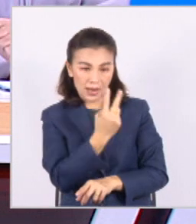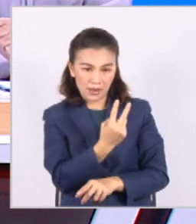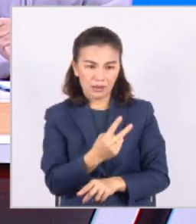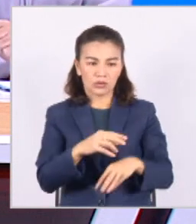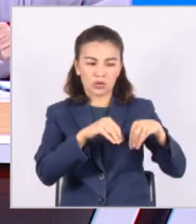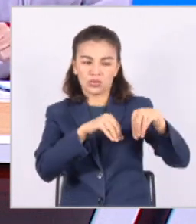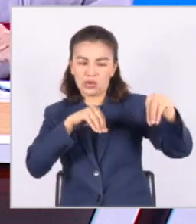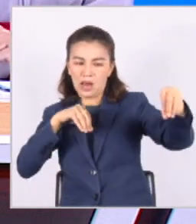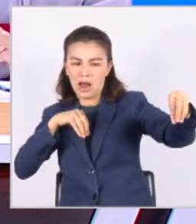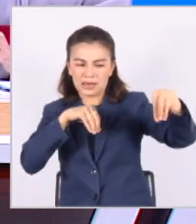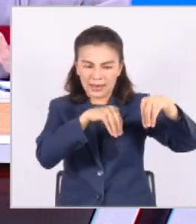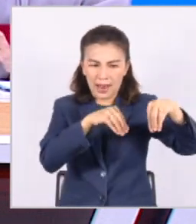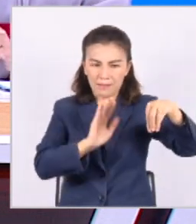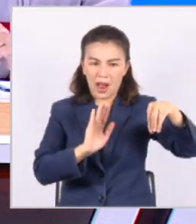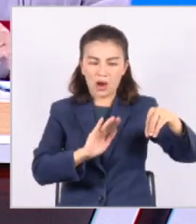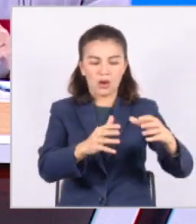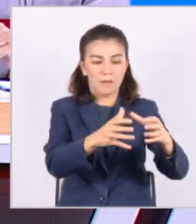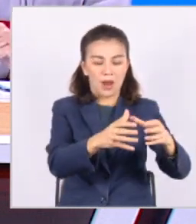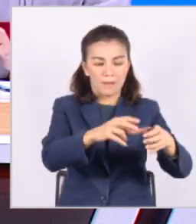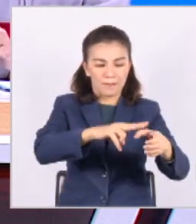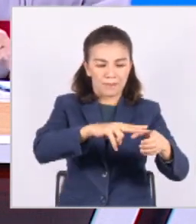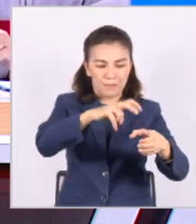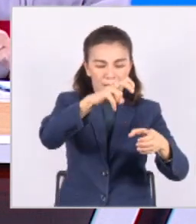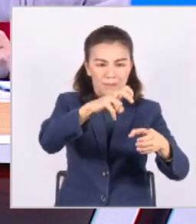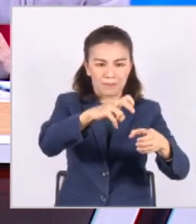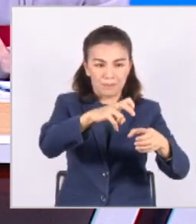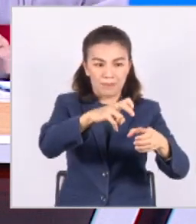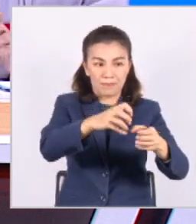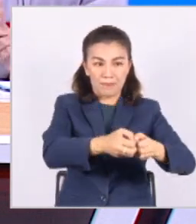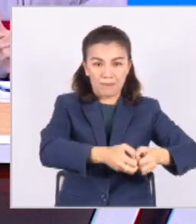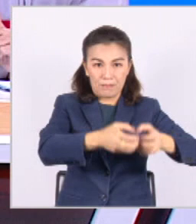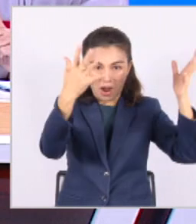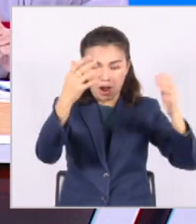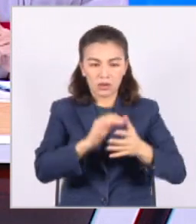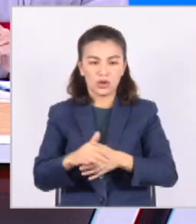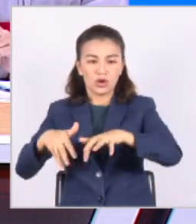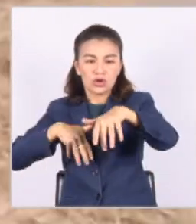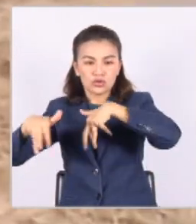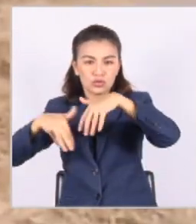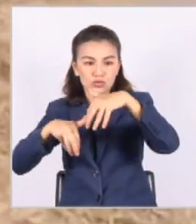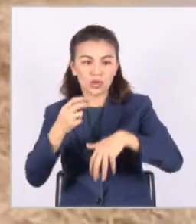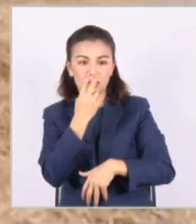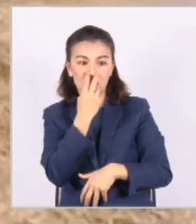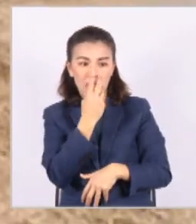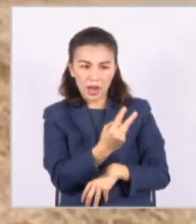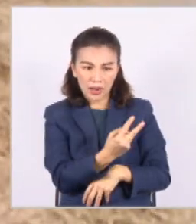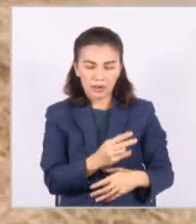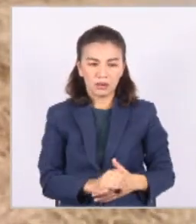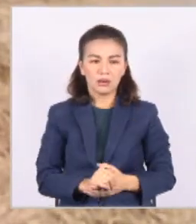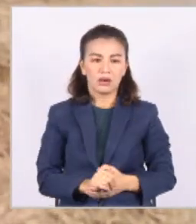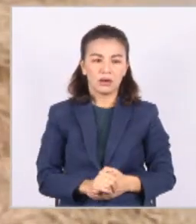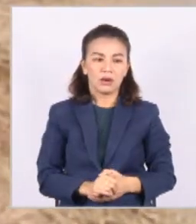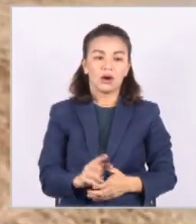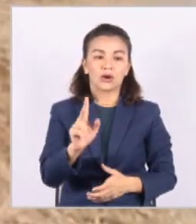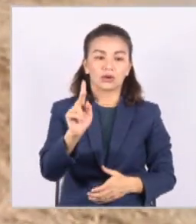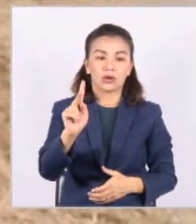างๆมันด้วยกำลังพูดถึงระเบิดค่ะชาวบ้านเนี่ยเขาไปเจอระเบิดและไม่ใช่แค่ชาวบ้านคนเดียวที่เจอนะเจ้าหน้าที่การไฟฟ้าเขากำลัง